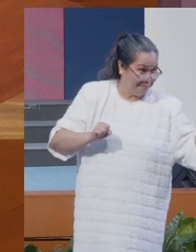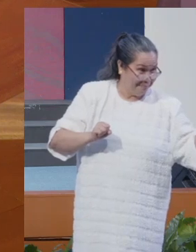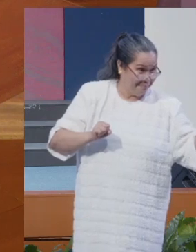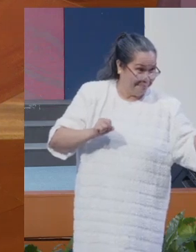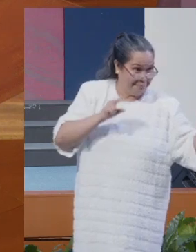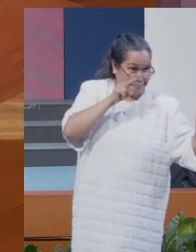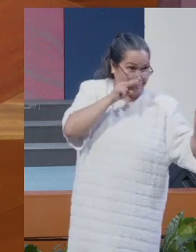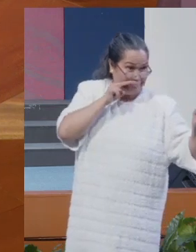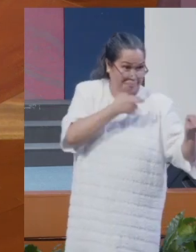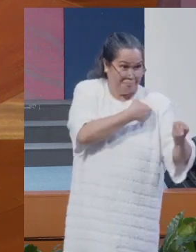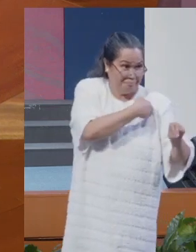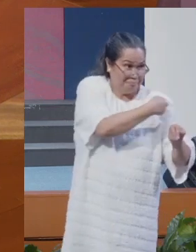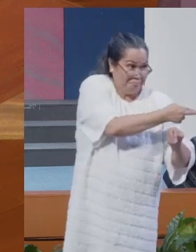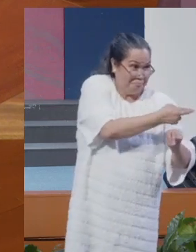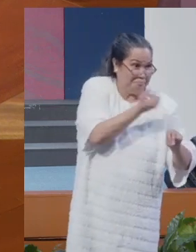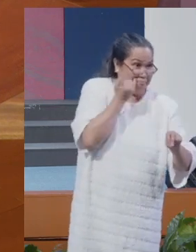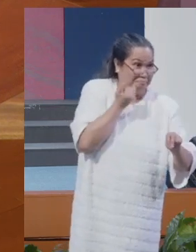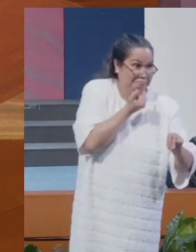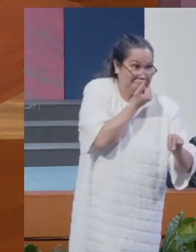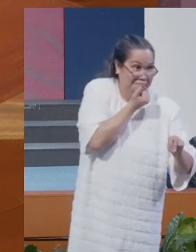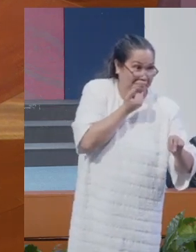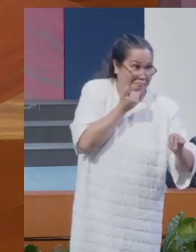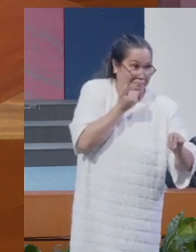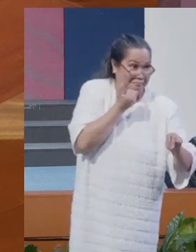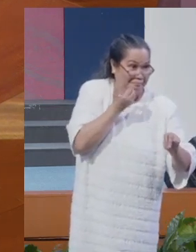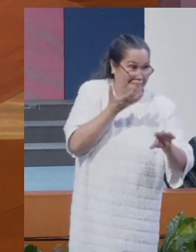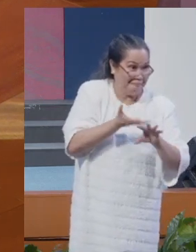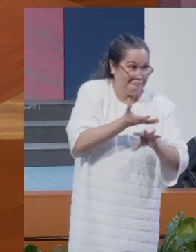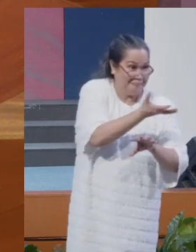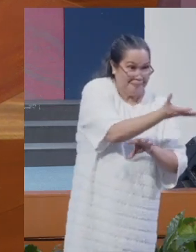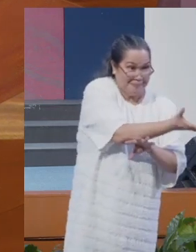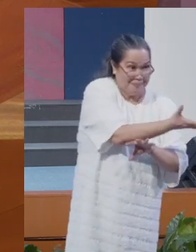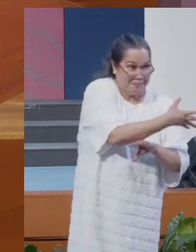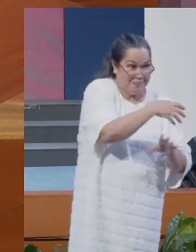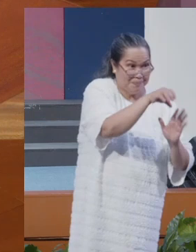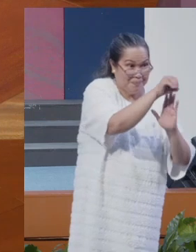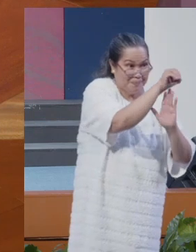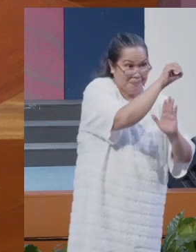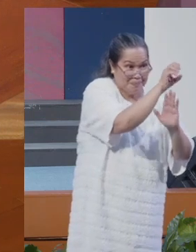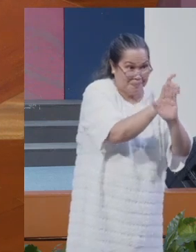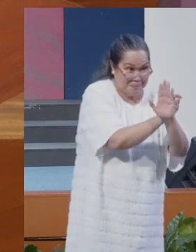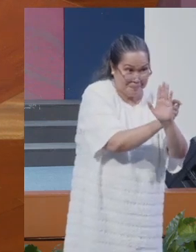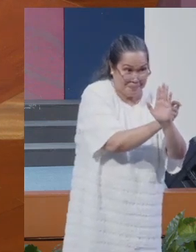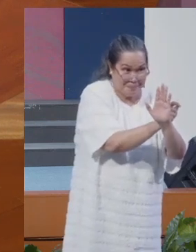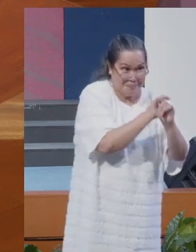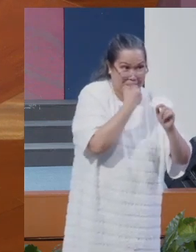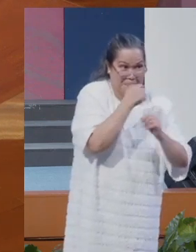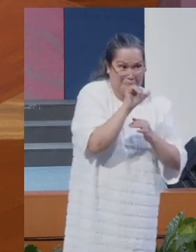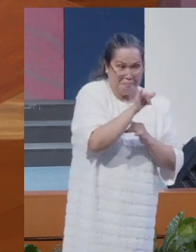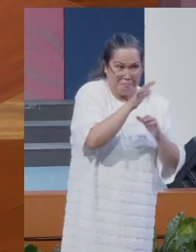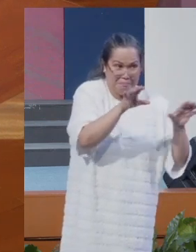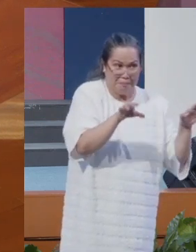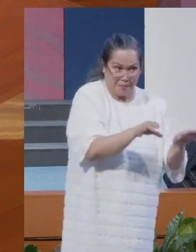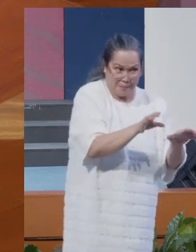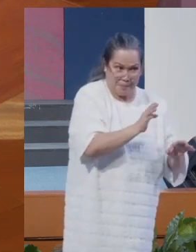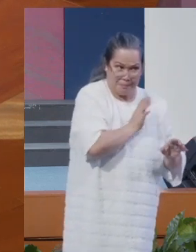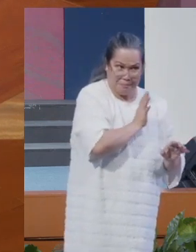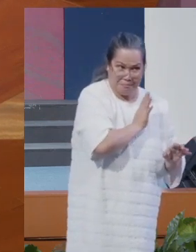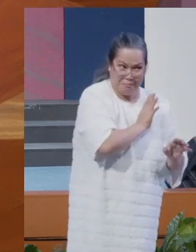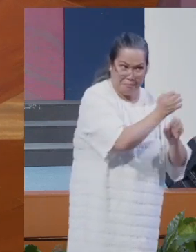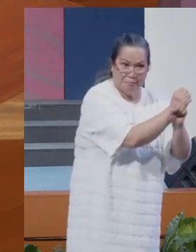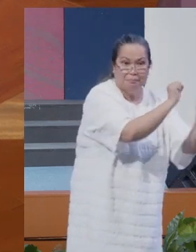mga relihiyosong Hudyo yung Old Testament law at ginamit nila na parang works